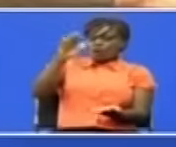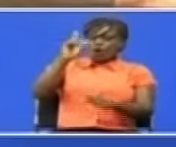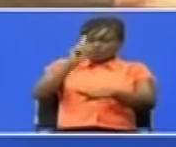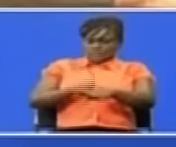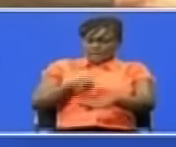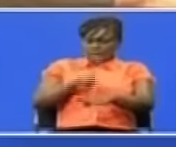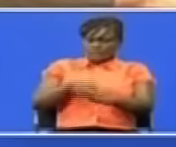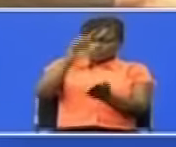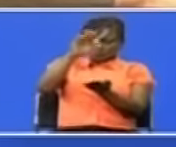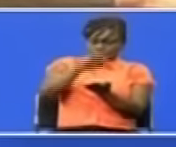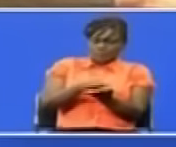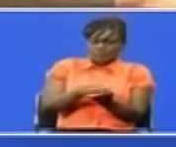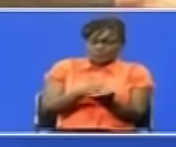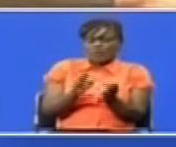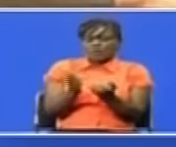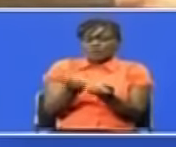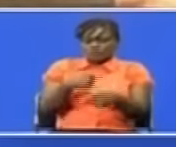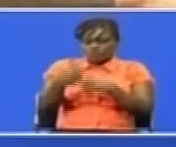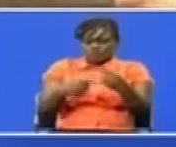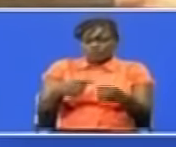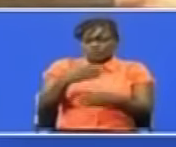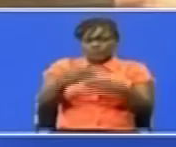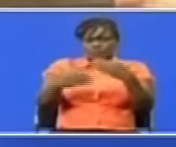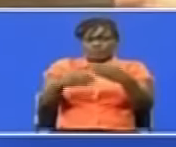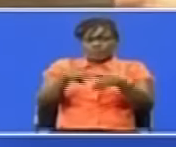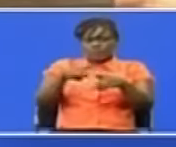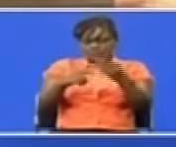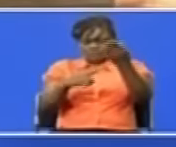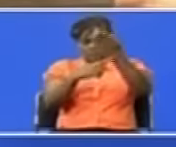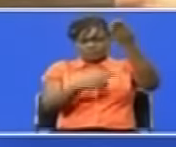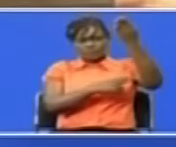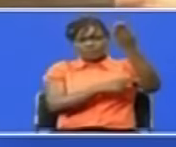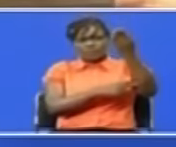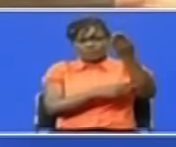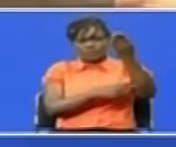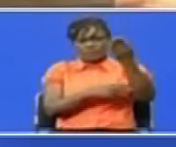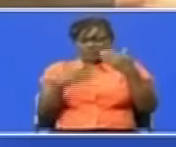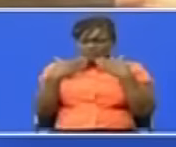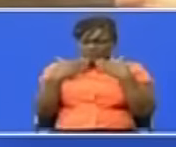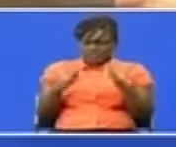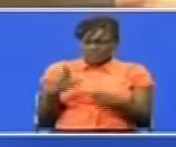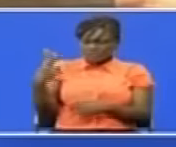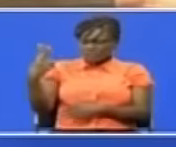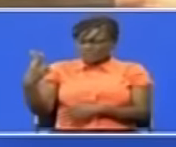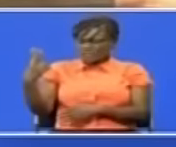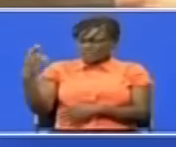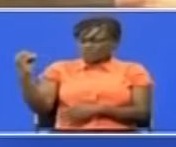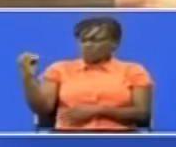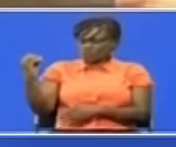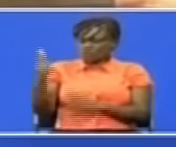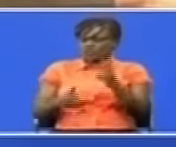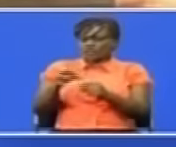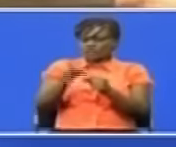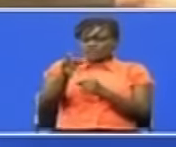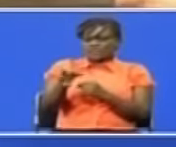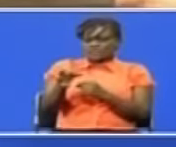hivyo basi kupunguza mwendo wa shughuli nzima. Palipo na ujenzi wa daraja, shughuli hiyo imekuwa ikitamatisha kilomita 2 tu kwa siku badala